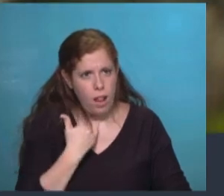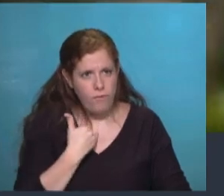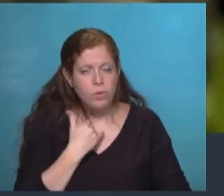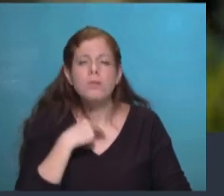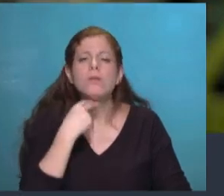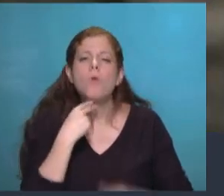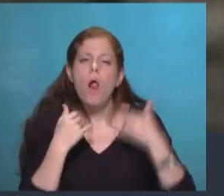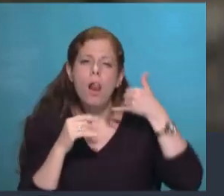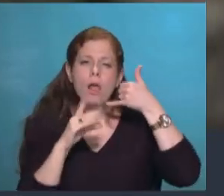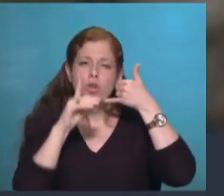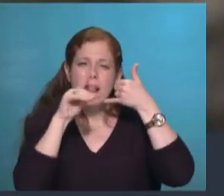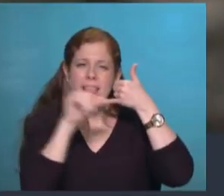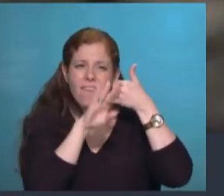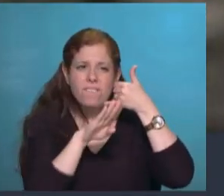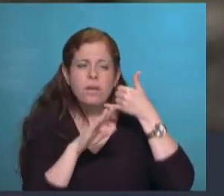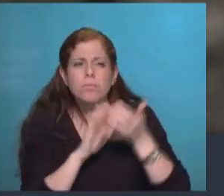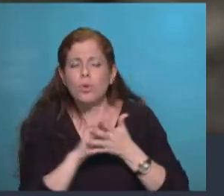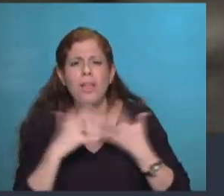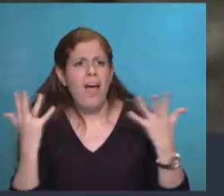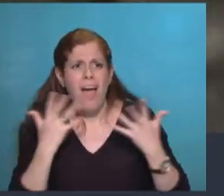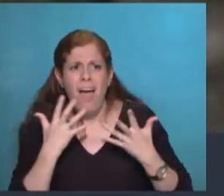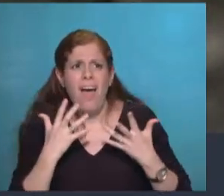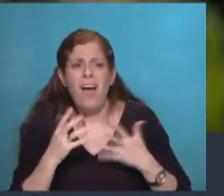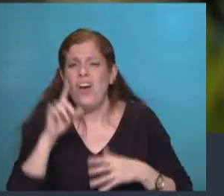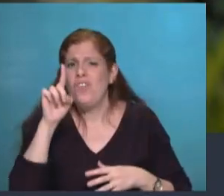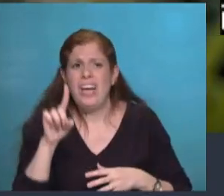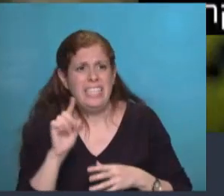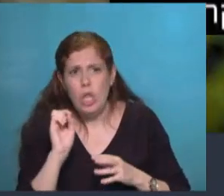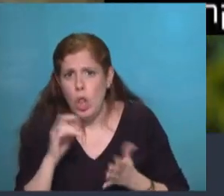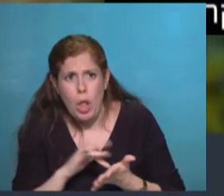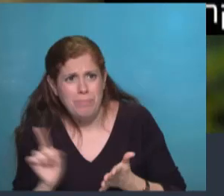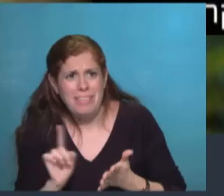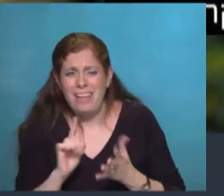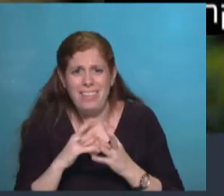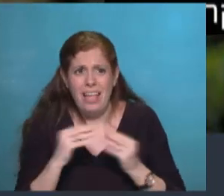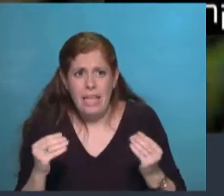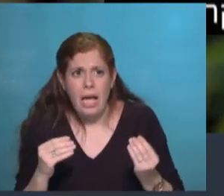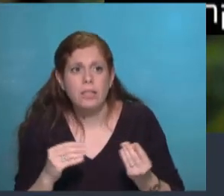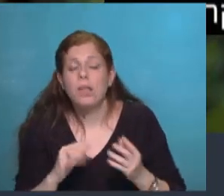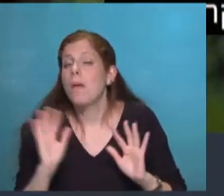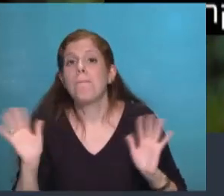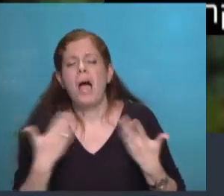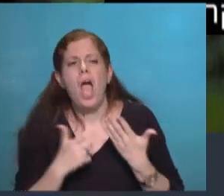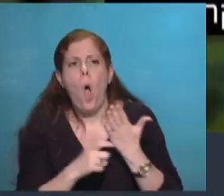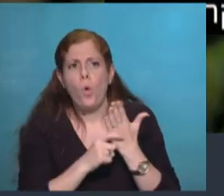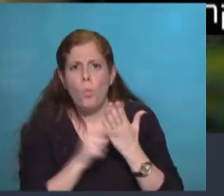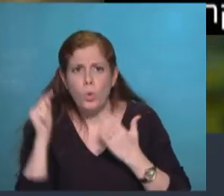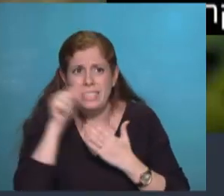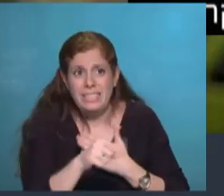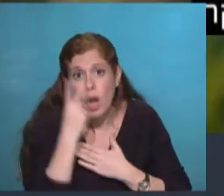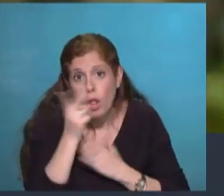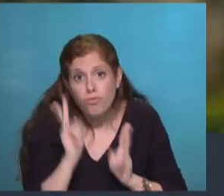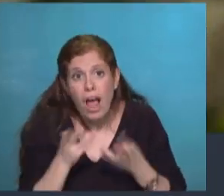דייב שפשוט בהלה נוראית שוורדית is missing, וורדית is missing. תפסתי אוטובוס לקריית ענבים כדי לראות אם אפשר